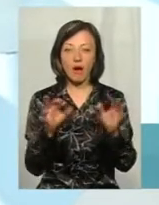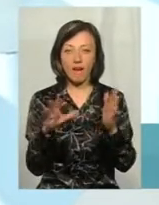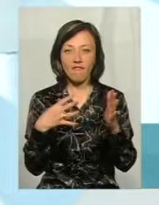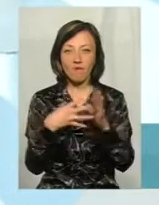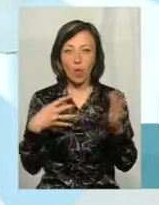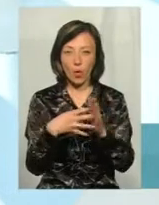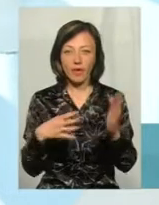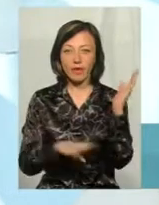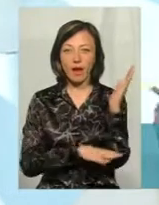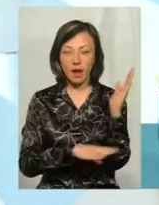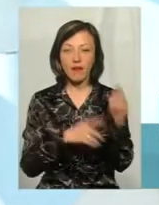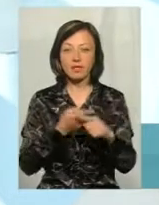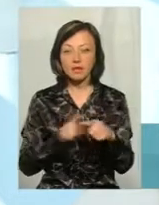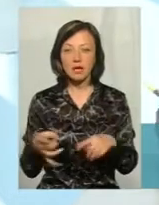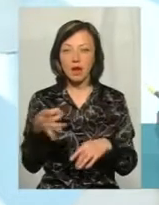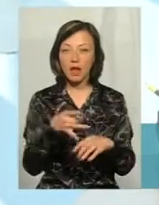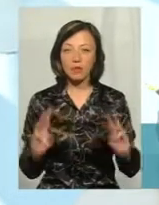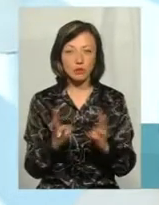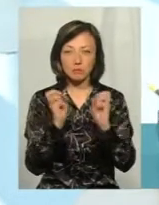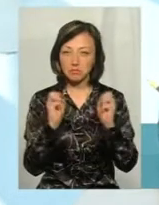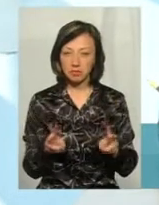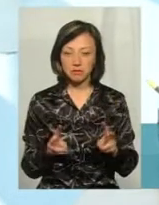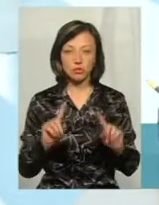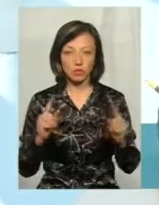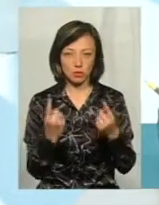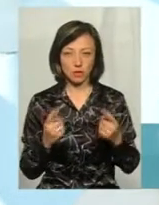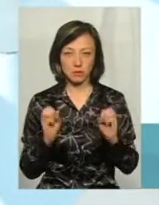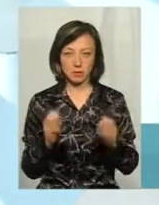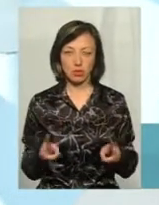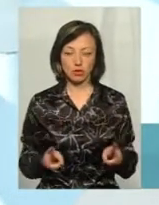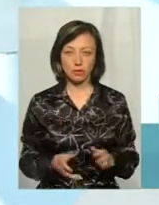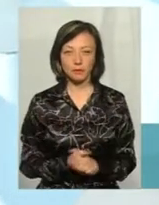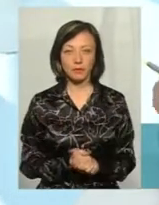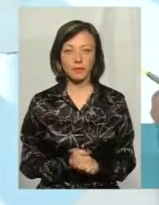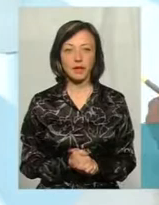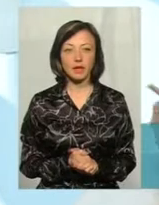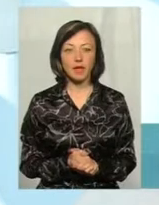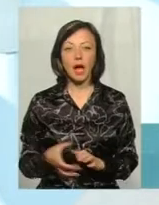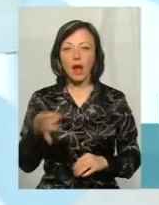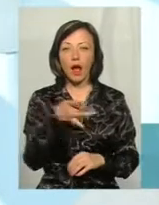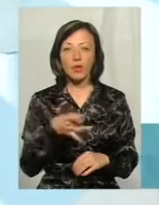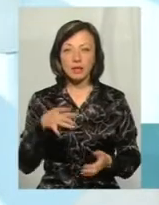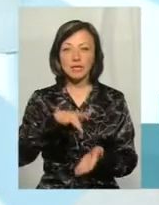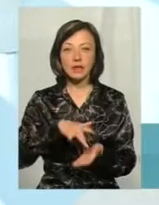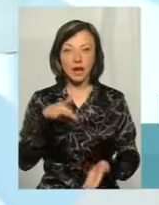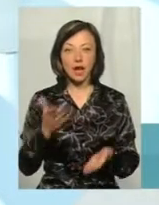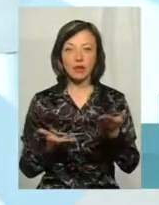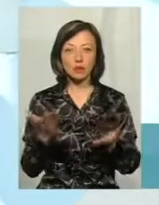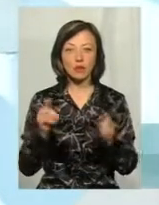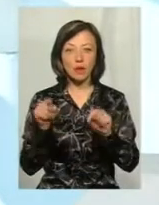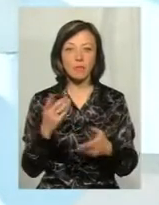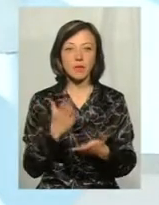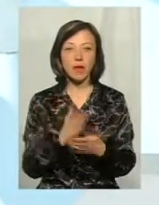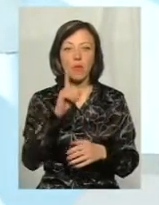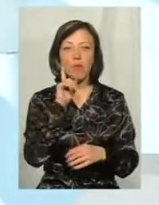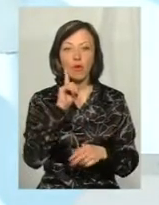в пожежному плані ці регіони, значить, дуже небезпечні, надзвичайно небезпечні. От. Ці райони, скажімо, центральні, якщо там є